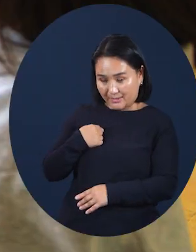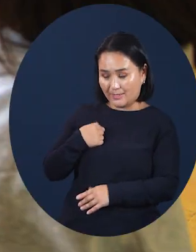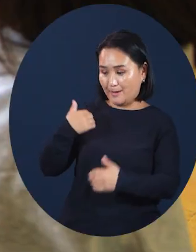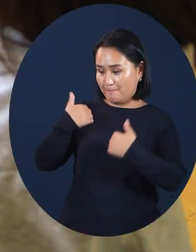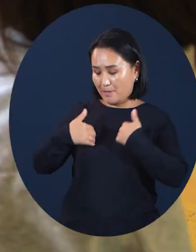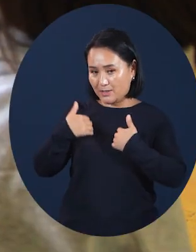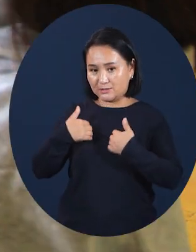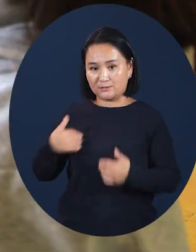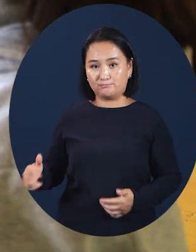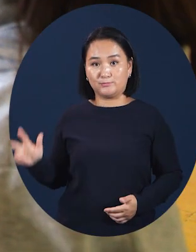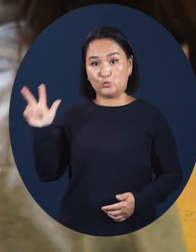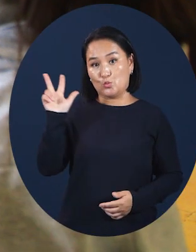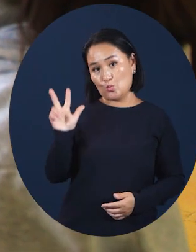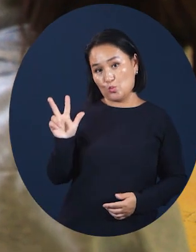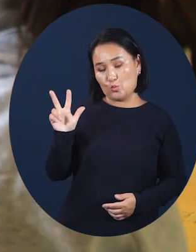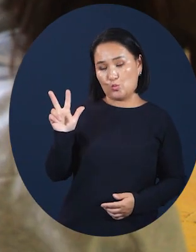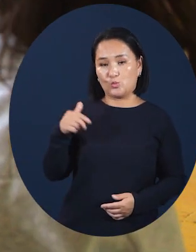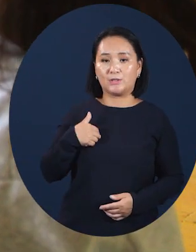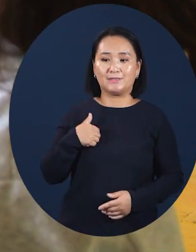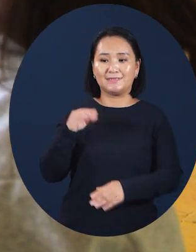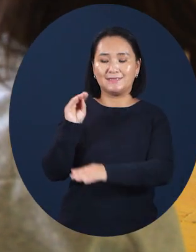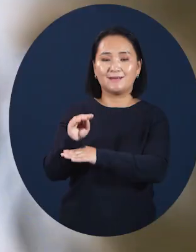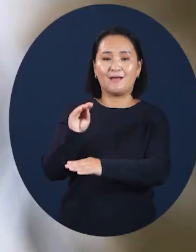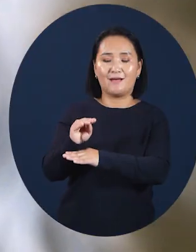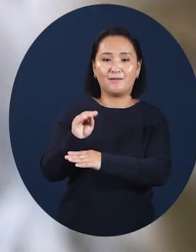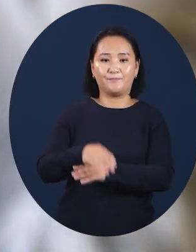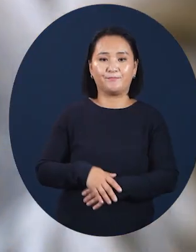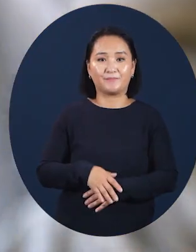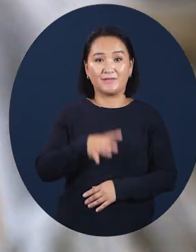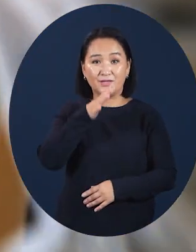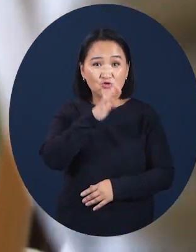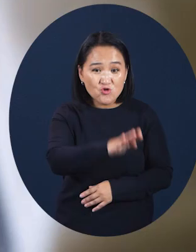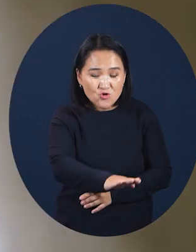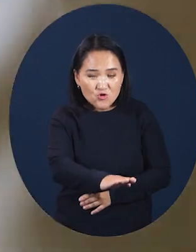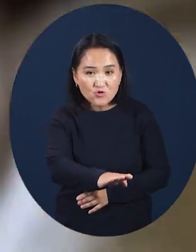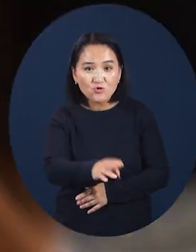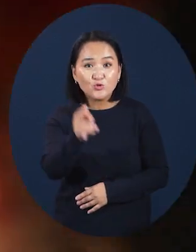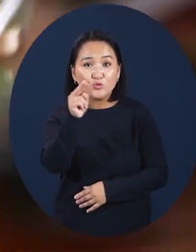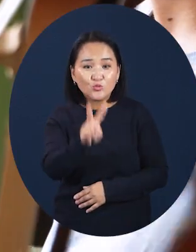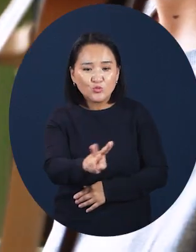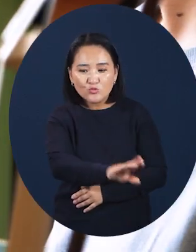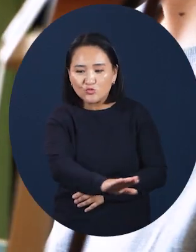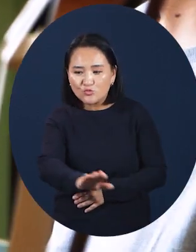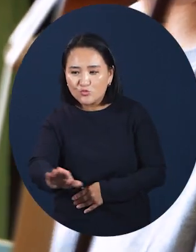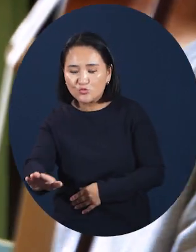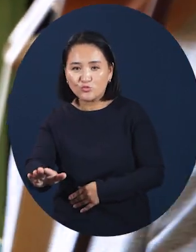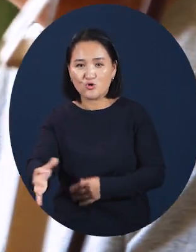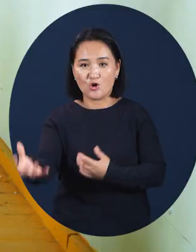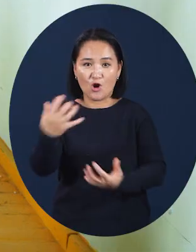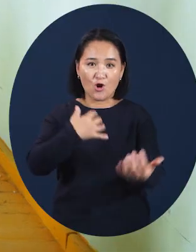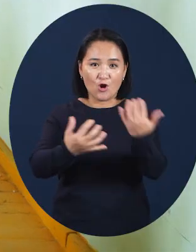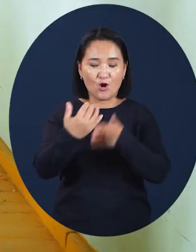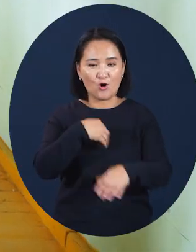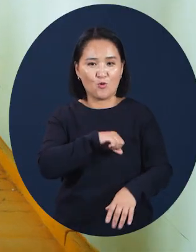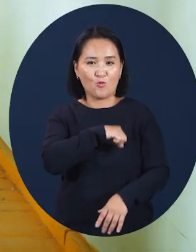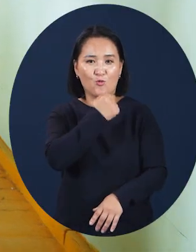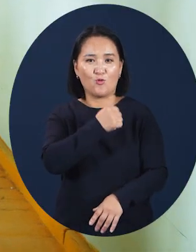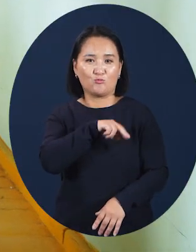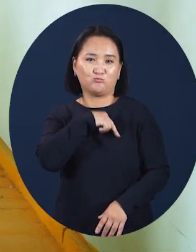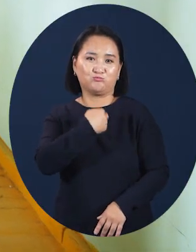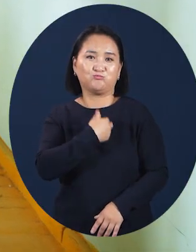гур ингээд нэг ингээд заагаад явдаг байгаа. Жохон дүүнэр маань хүртэл ингээд явдаг болох теэр маш их урам зориг авдаг.